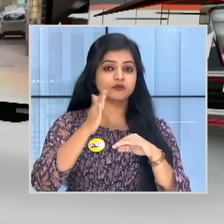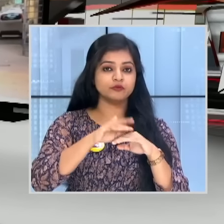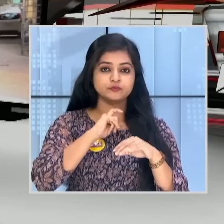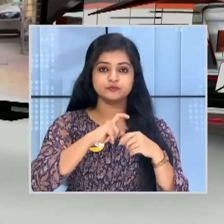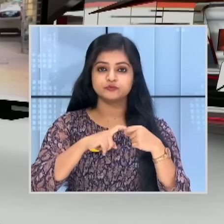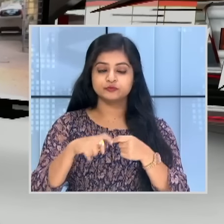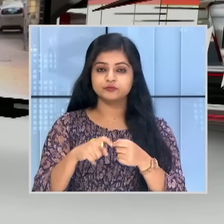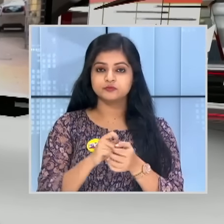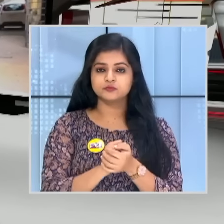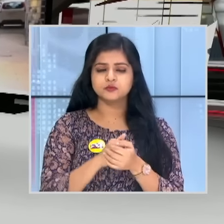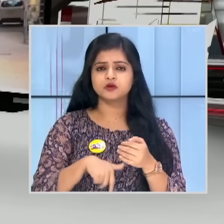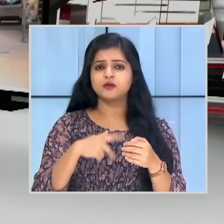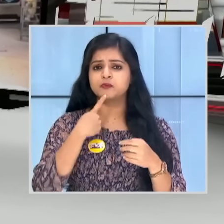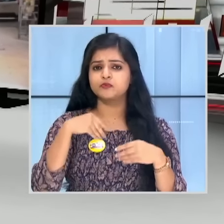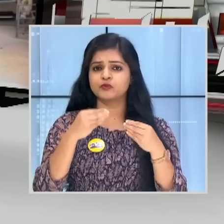അനുമതി